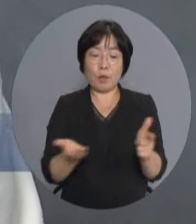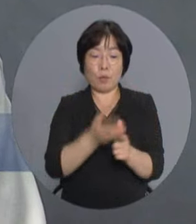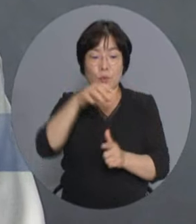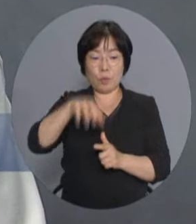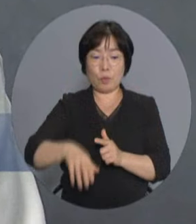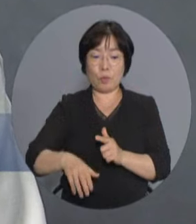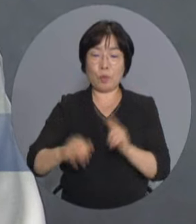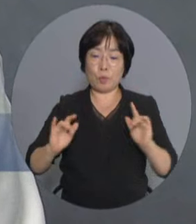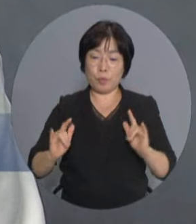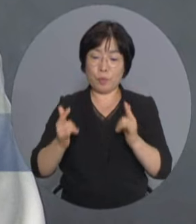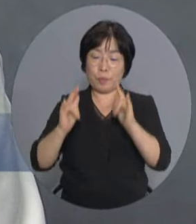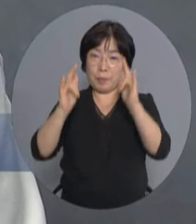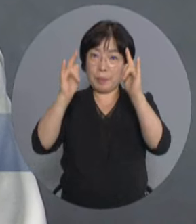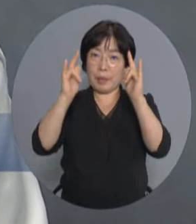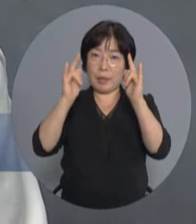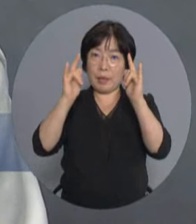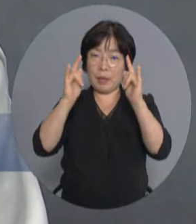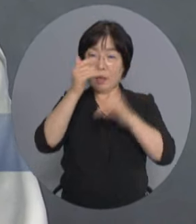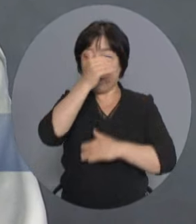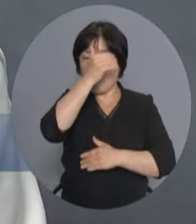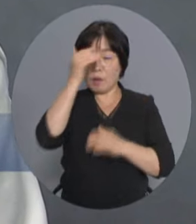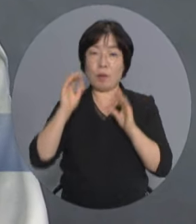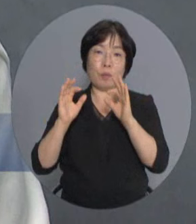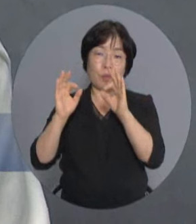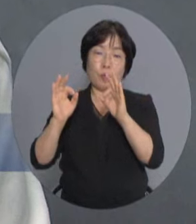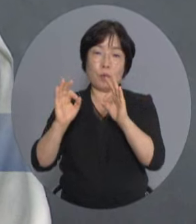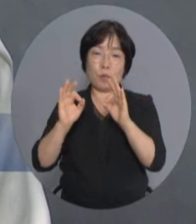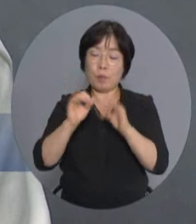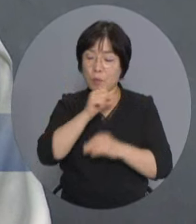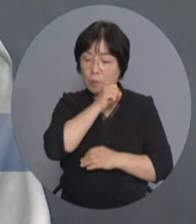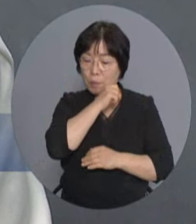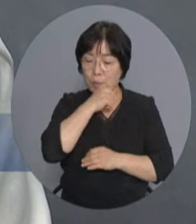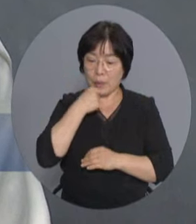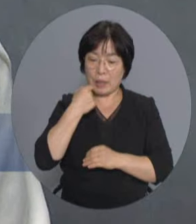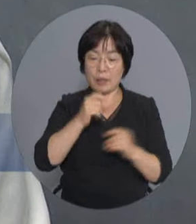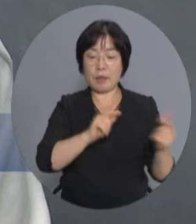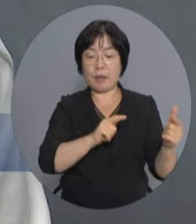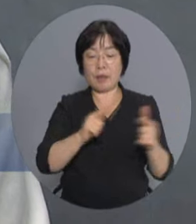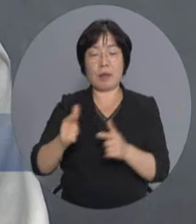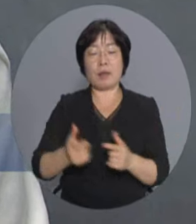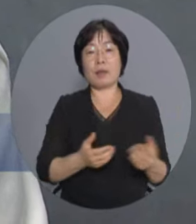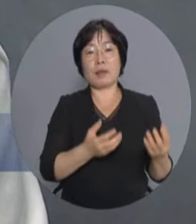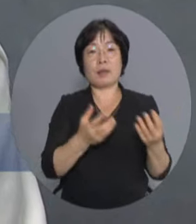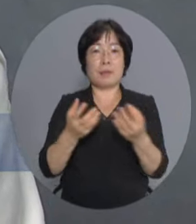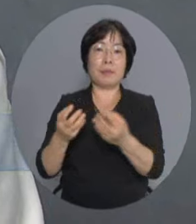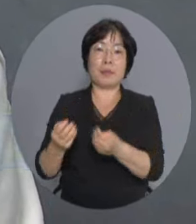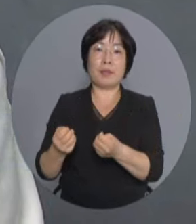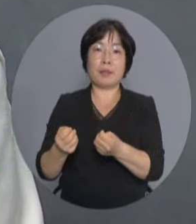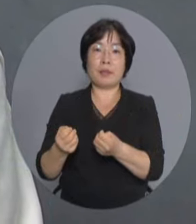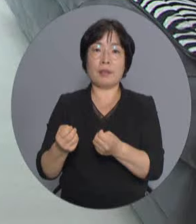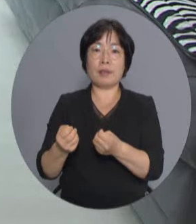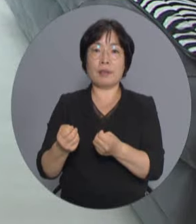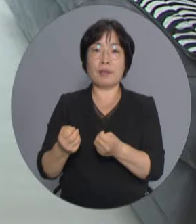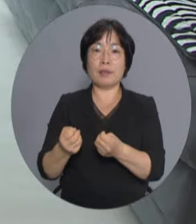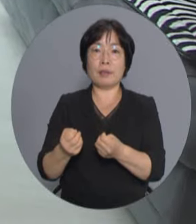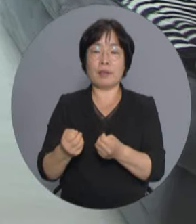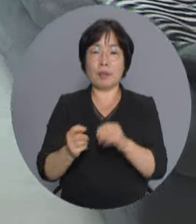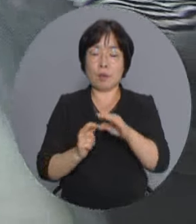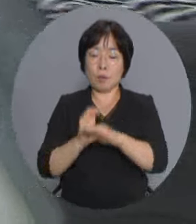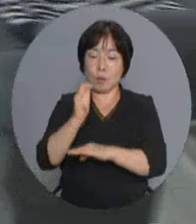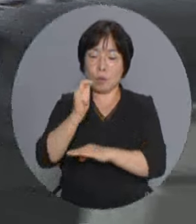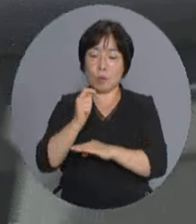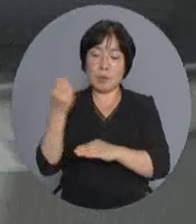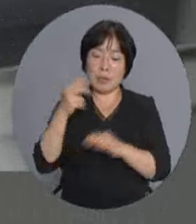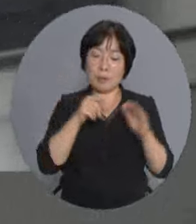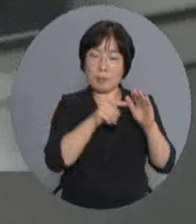녹동 가면 그 드론쇼도 하거든요. 그것도 보고 또 먹거리도 많잖아요. 고흥에